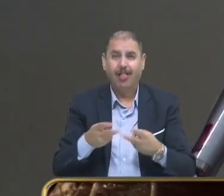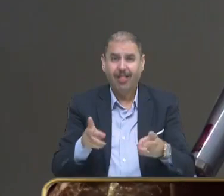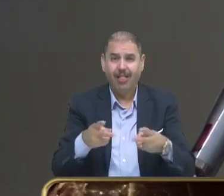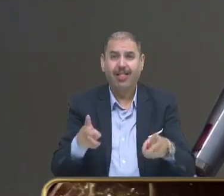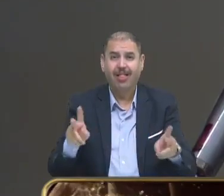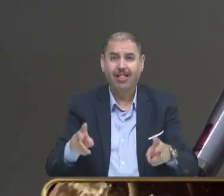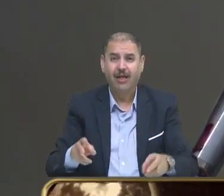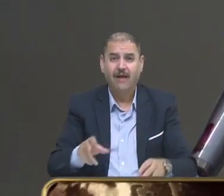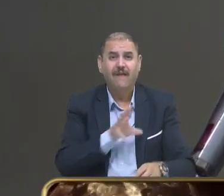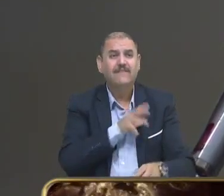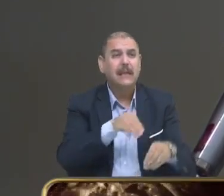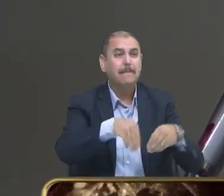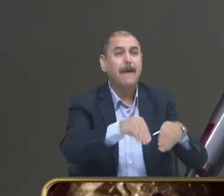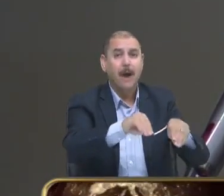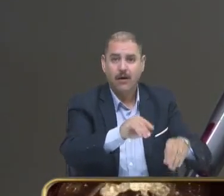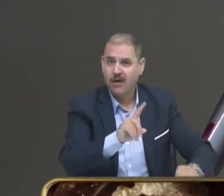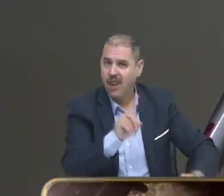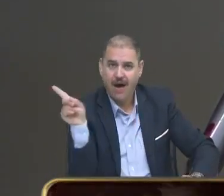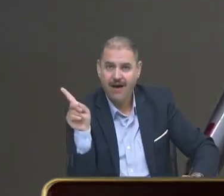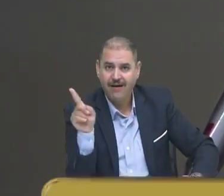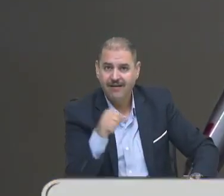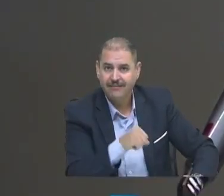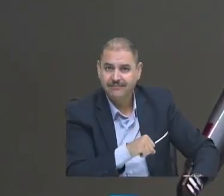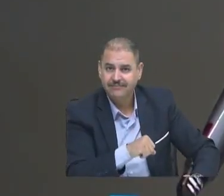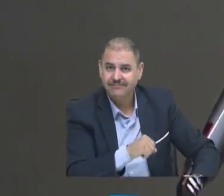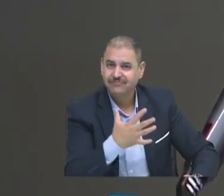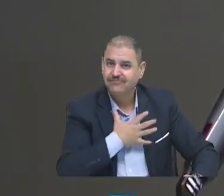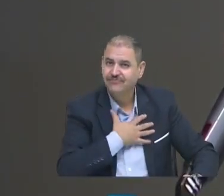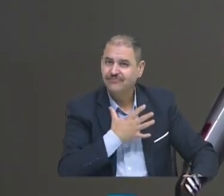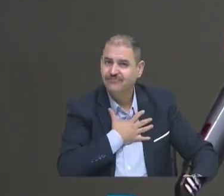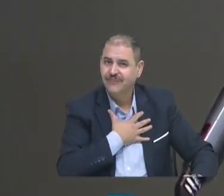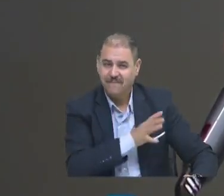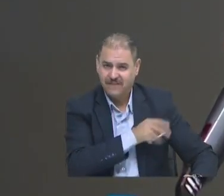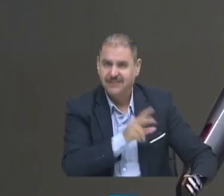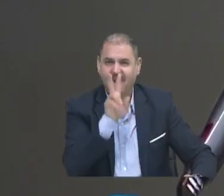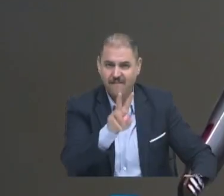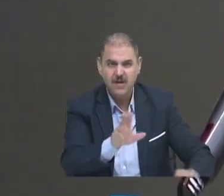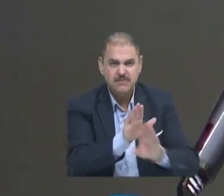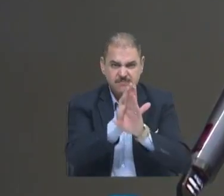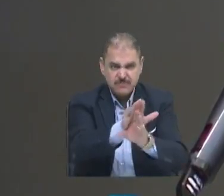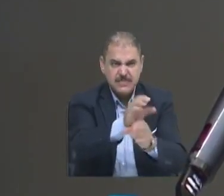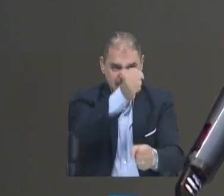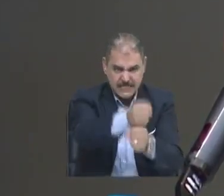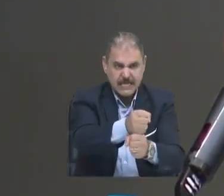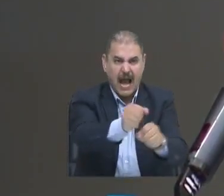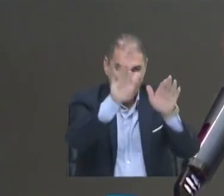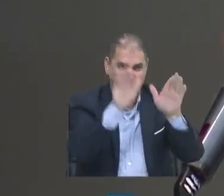شبر واحد من الأراضي الأردنية. ليس تخلي عن أهلنا الفلسطين، ولكن حماية لأهلنا